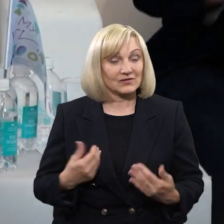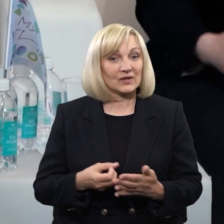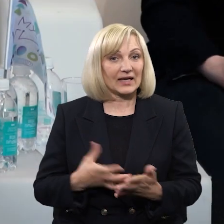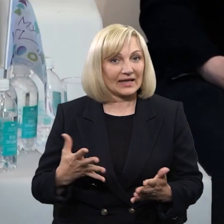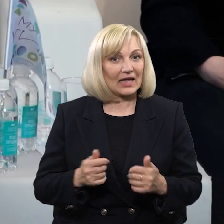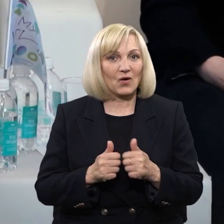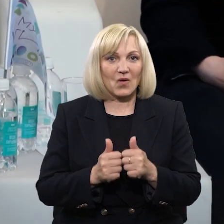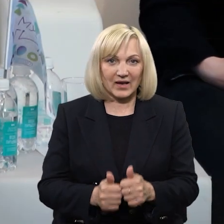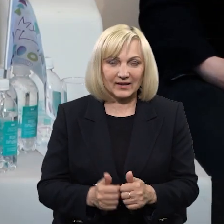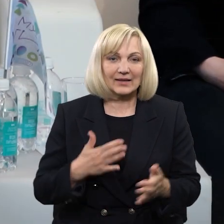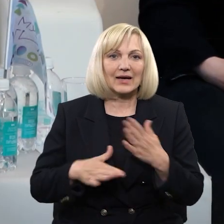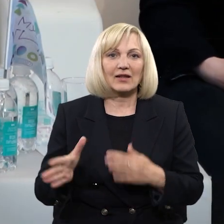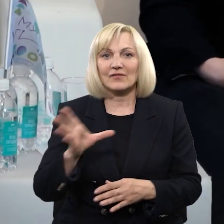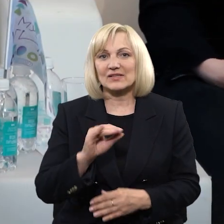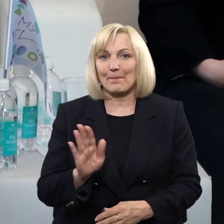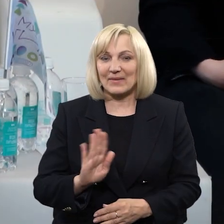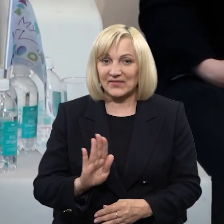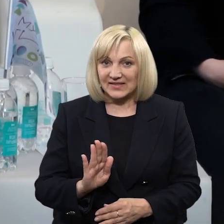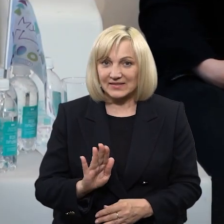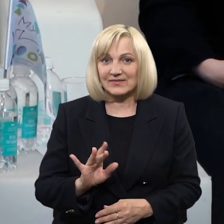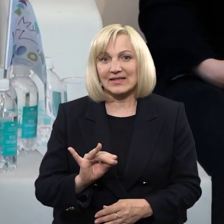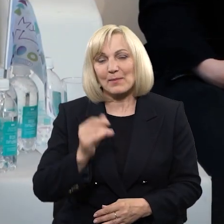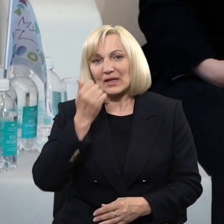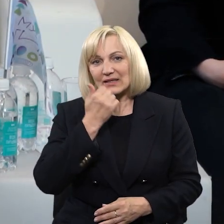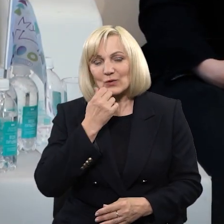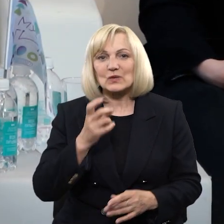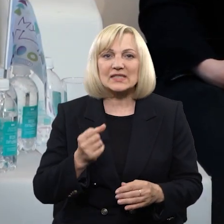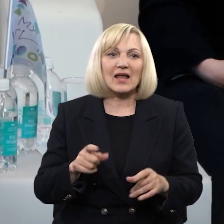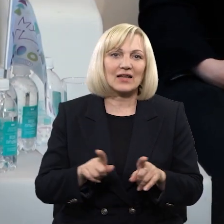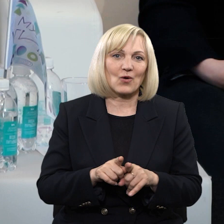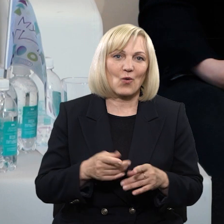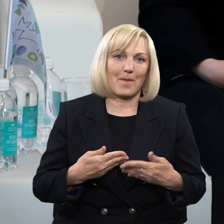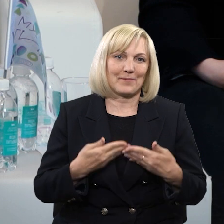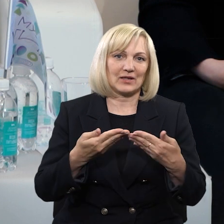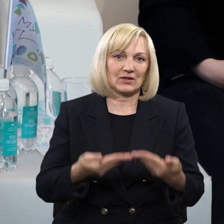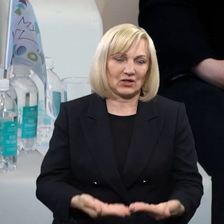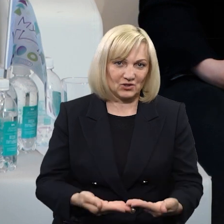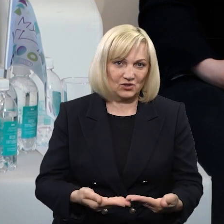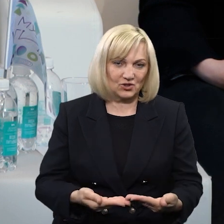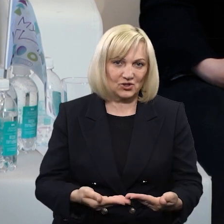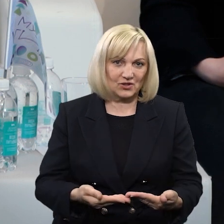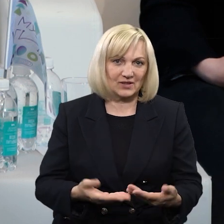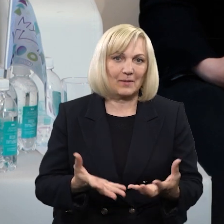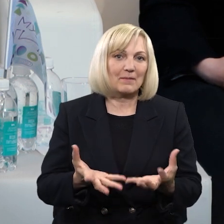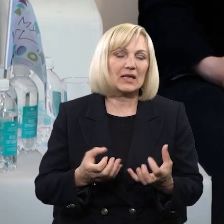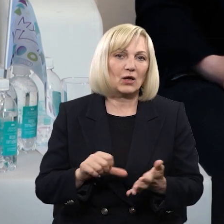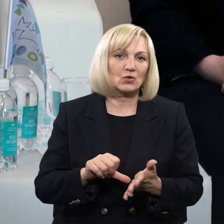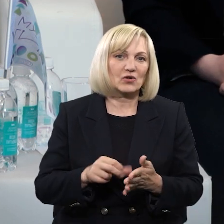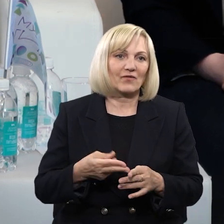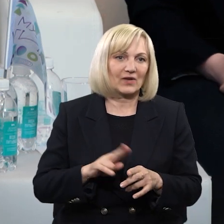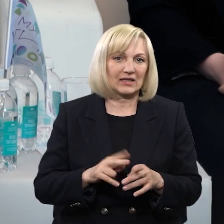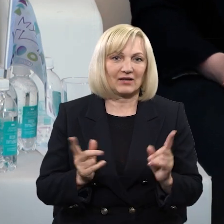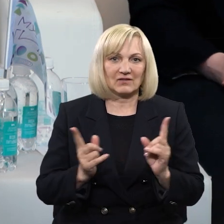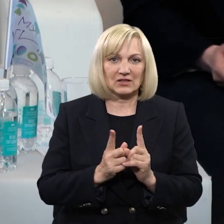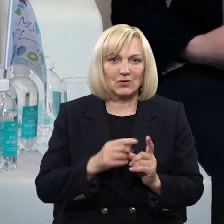Здравствуйте дорогие коллеги рада всех приветствовать и Благодарю за такое любезное приглашение принять